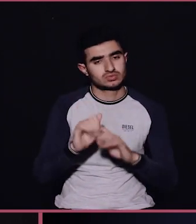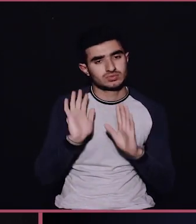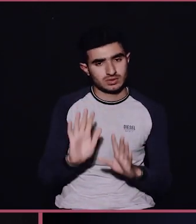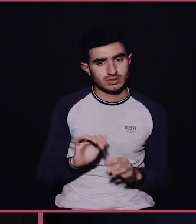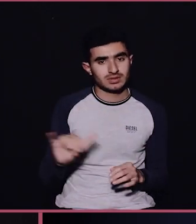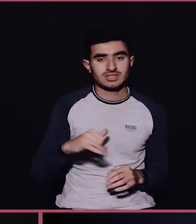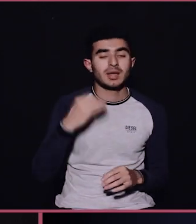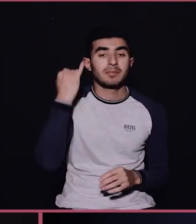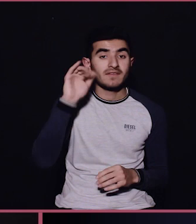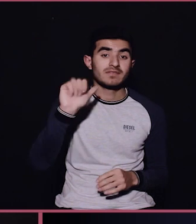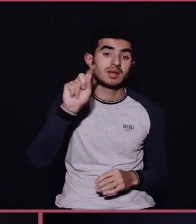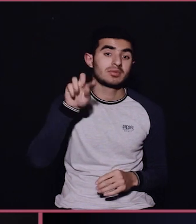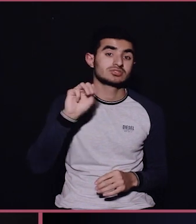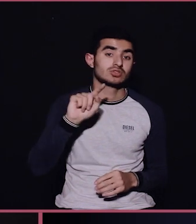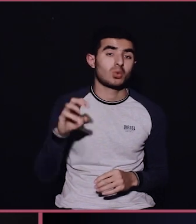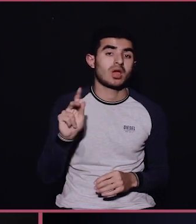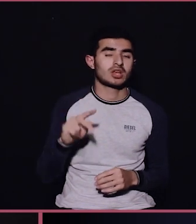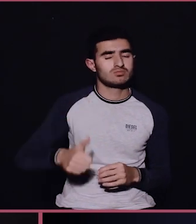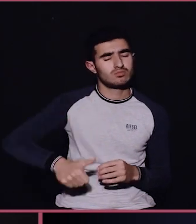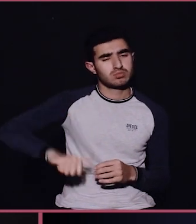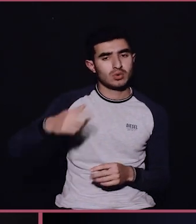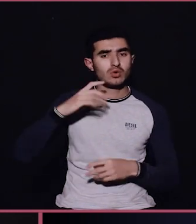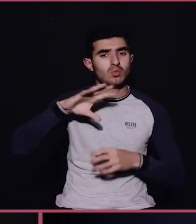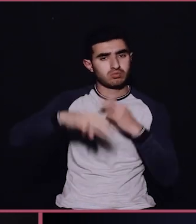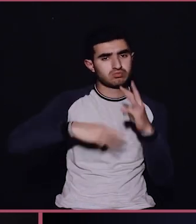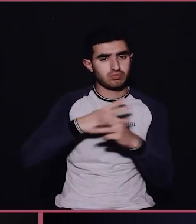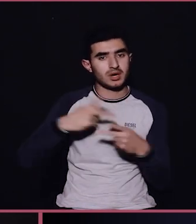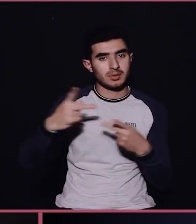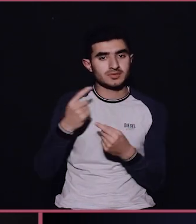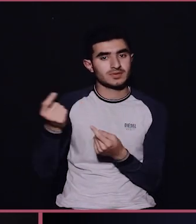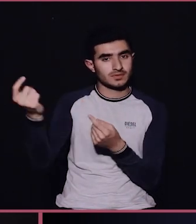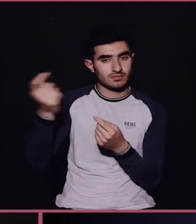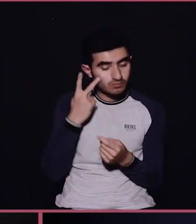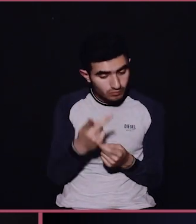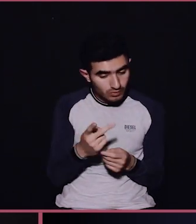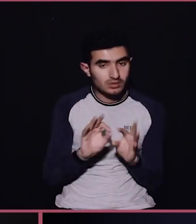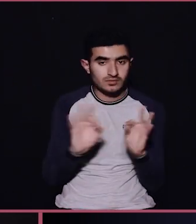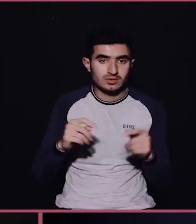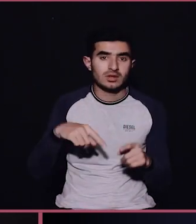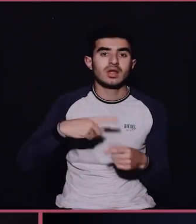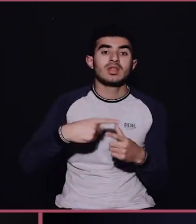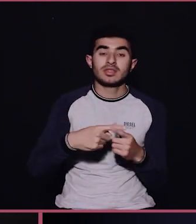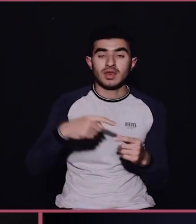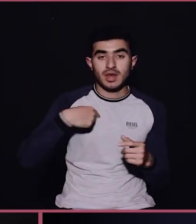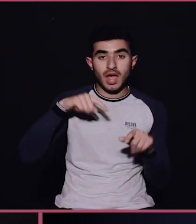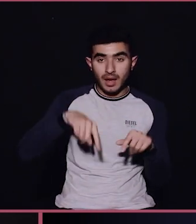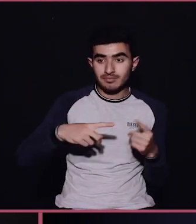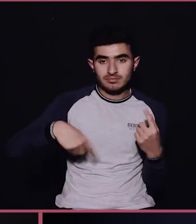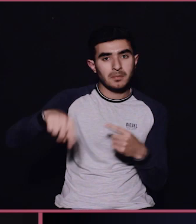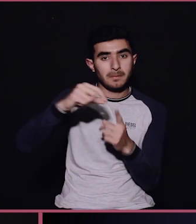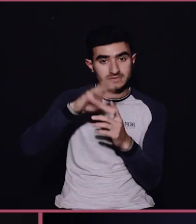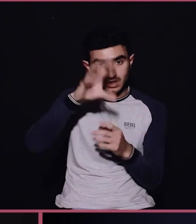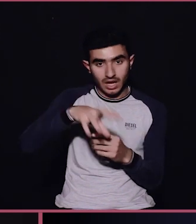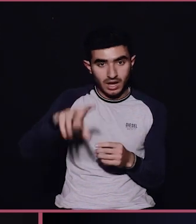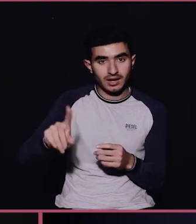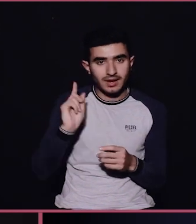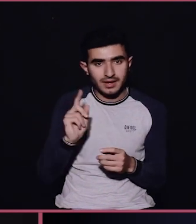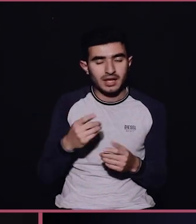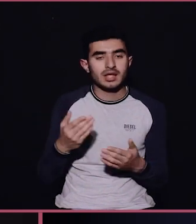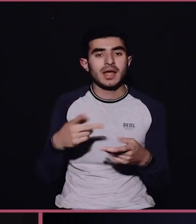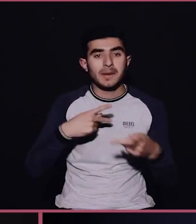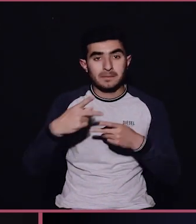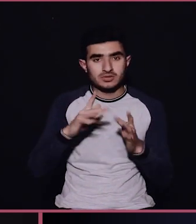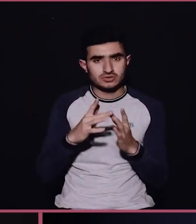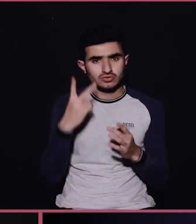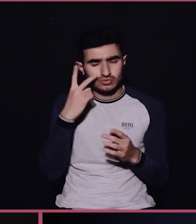भी डेवलपिंग इंडस्ट्री को हेल्थी कंपटीशन की ज़रूरत होती है. अब Amazon जैसा कोई सोफिस्टिकेटेड प्लेटफॉर्म आपके मुल्क की तरफ अगर नज़रें कर रहा है तो वो आपके